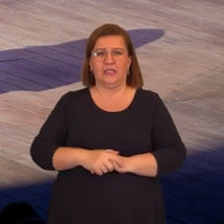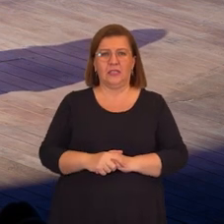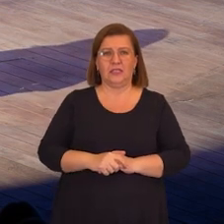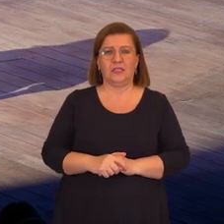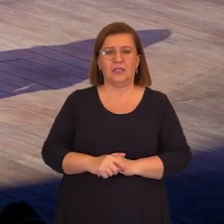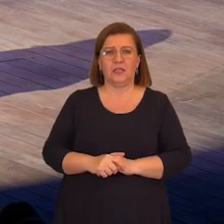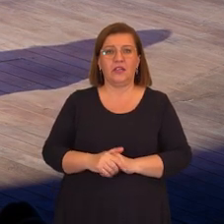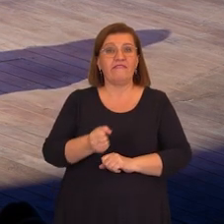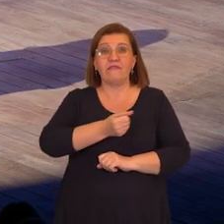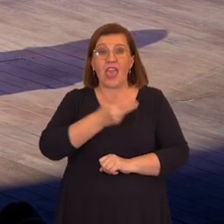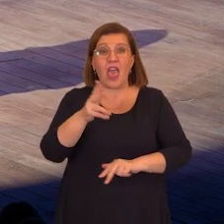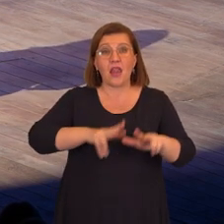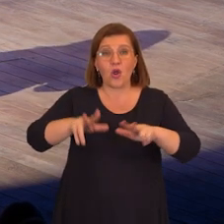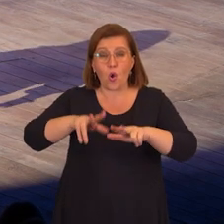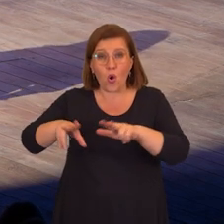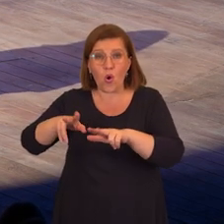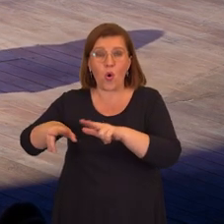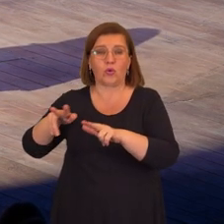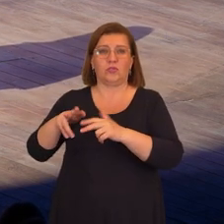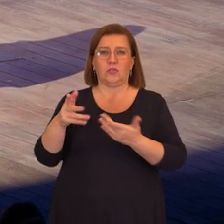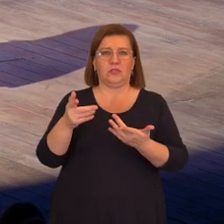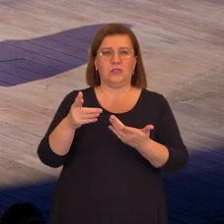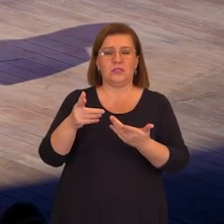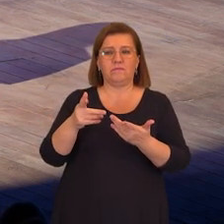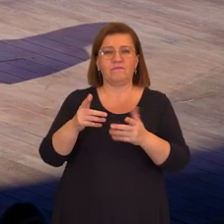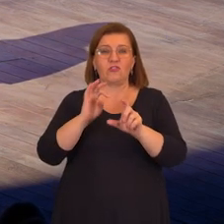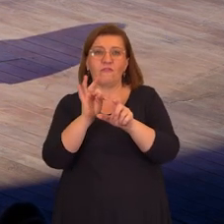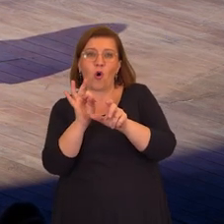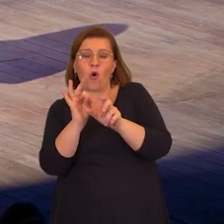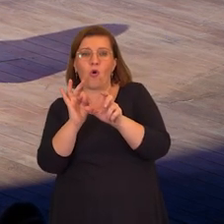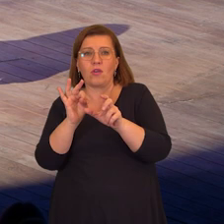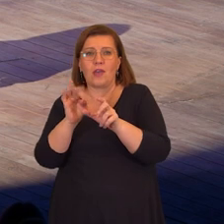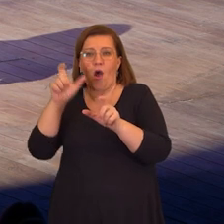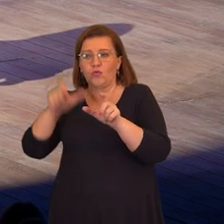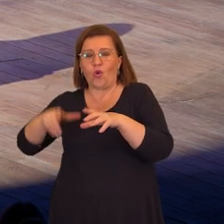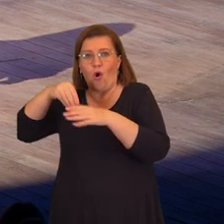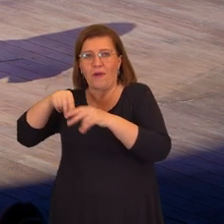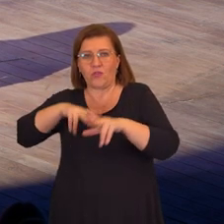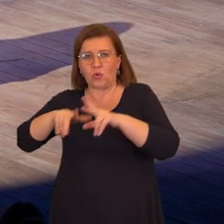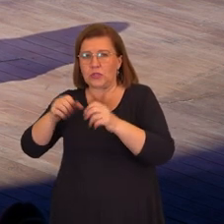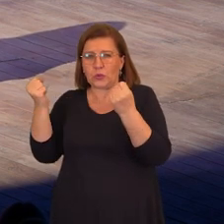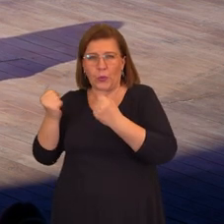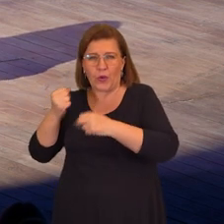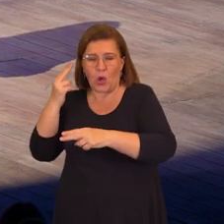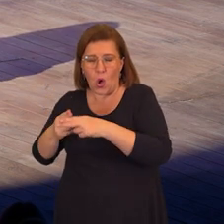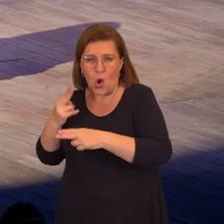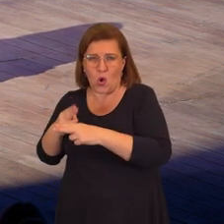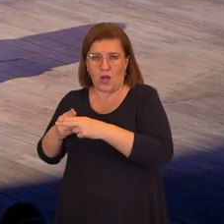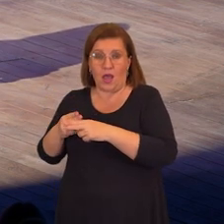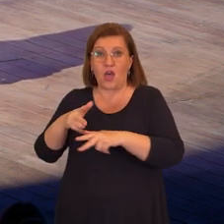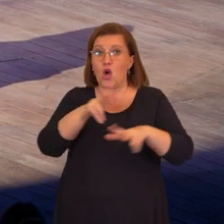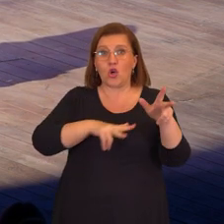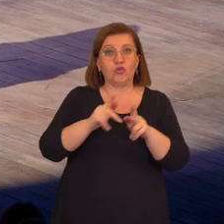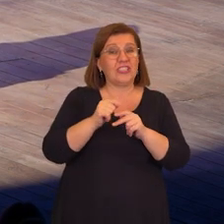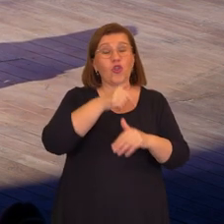Bardzo wiele rodzin terminalnie chorych pacjentów aż do samego końca nie jest w